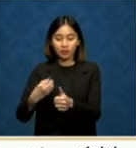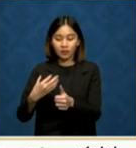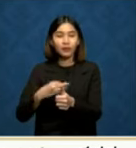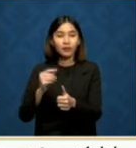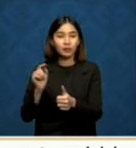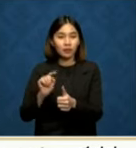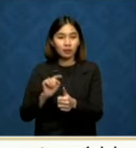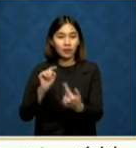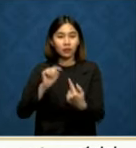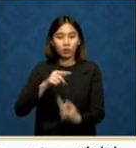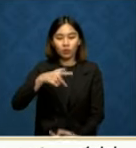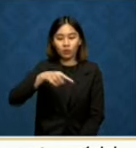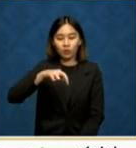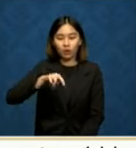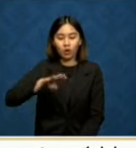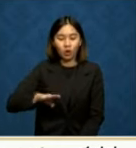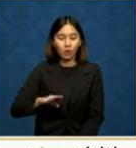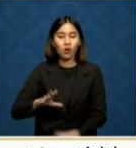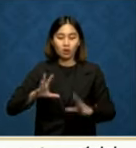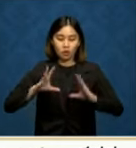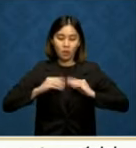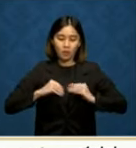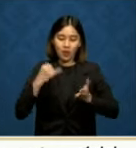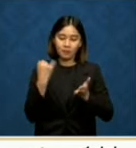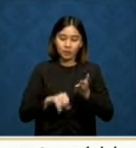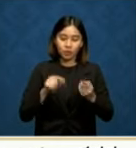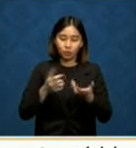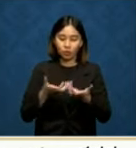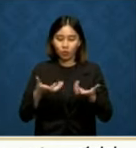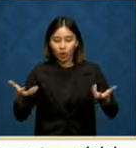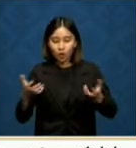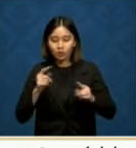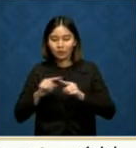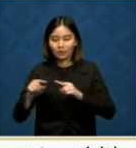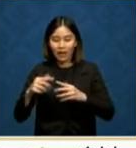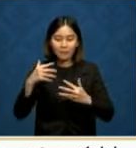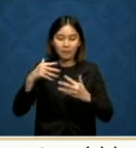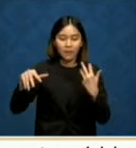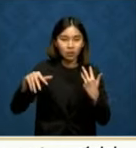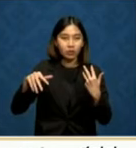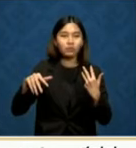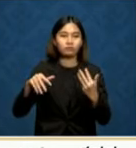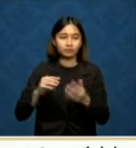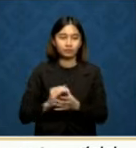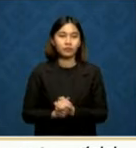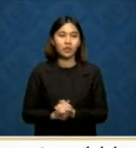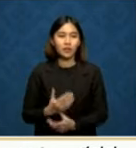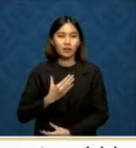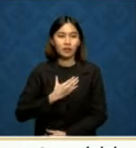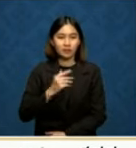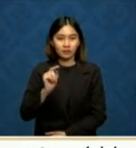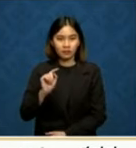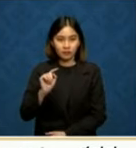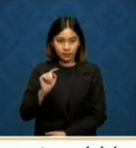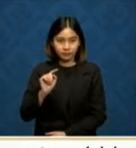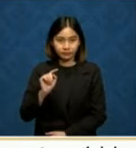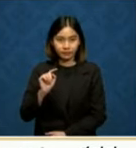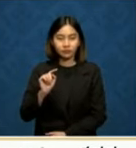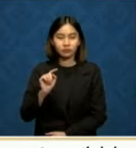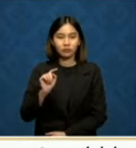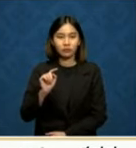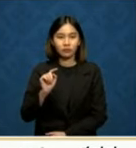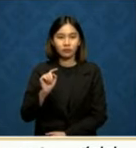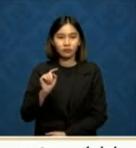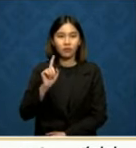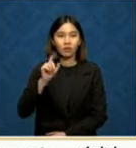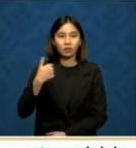เรื่อง พระบท assimณพหิศ schlimm Legends ปกุมiorcusยัไ